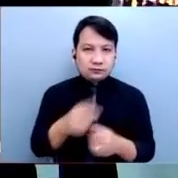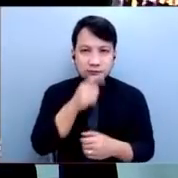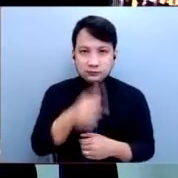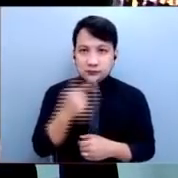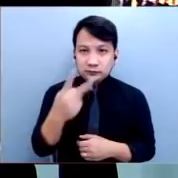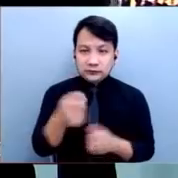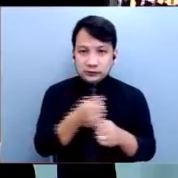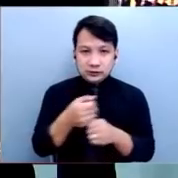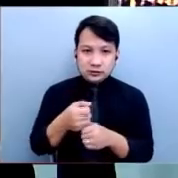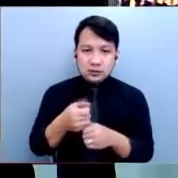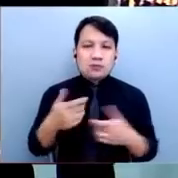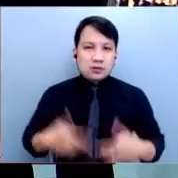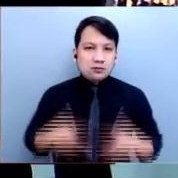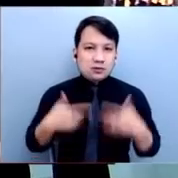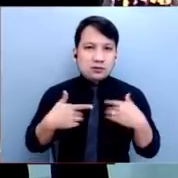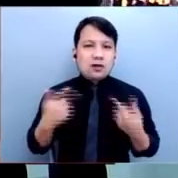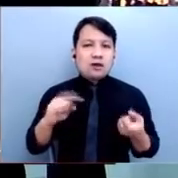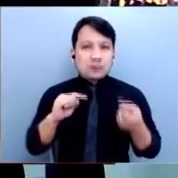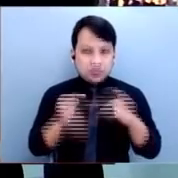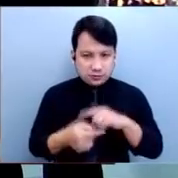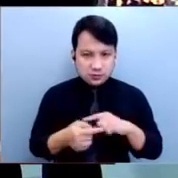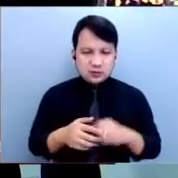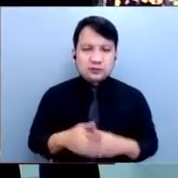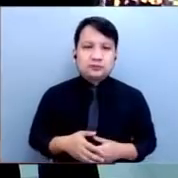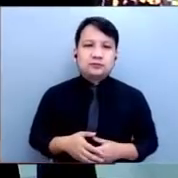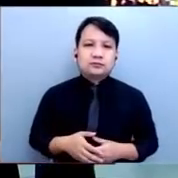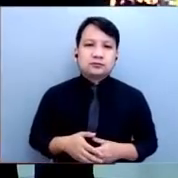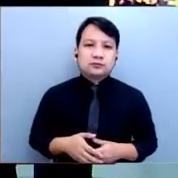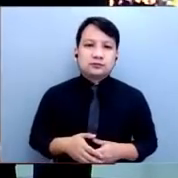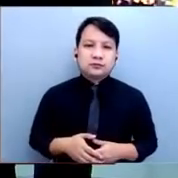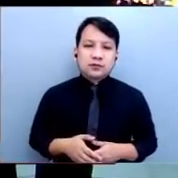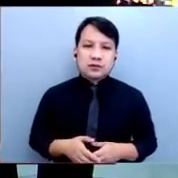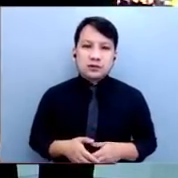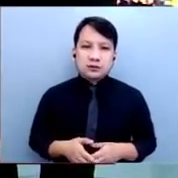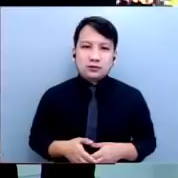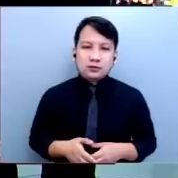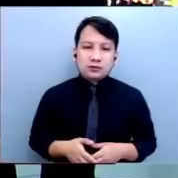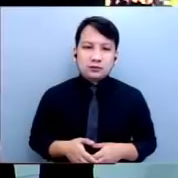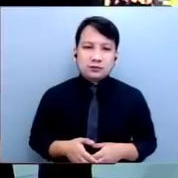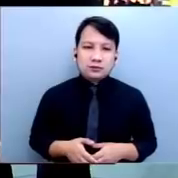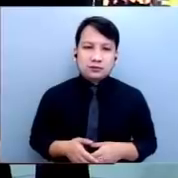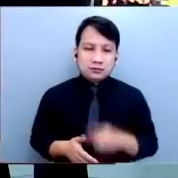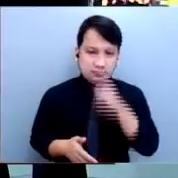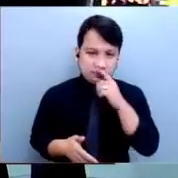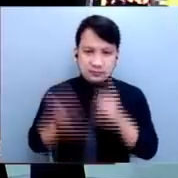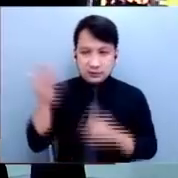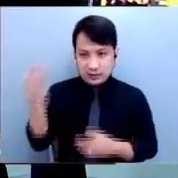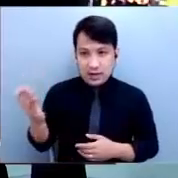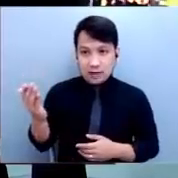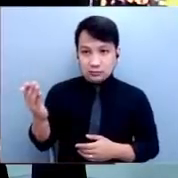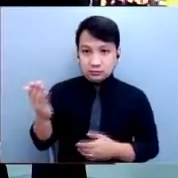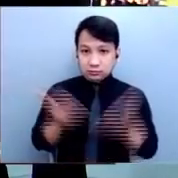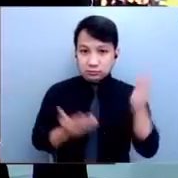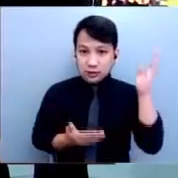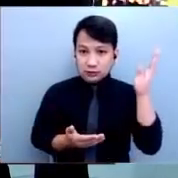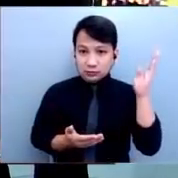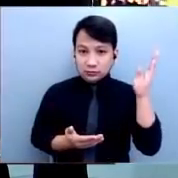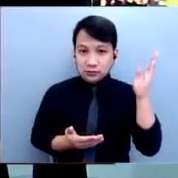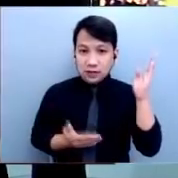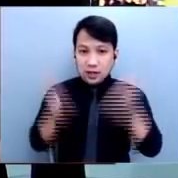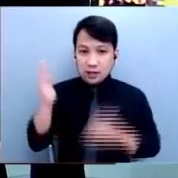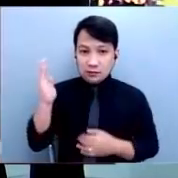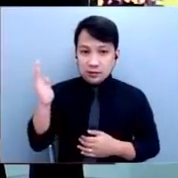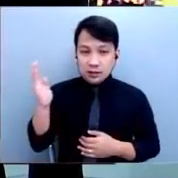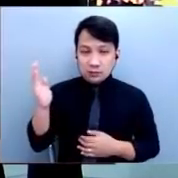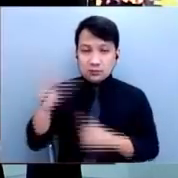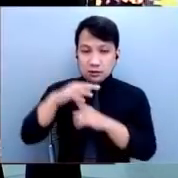na buhay pa pero sugatan. Ito po yung helicopter. Yan. Na bumagsak ang Airbus